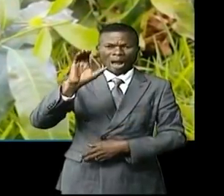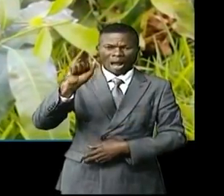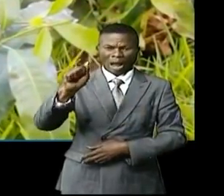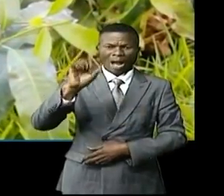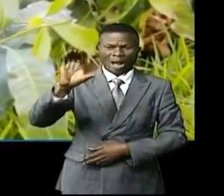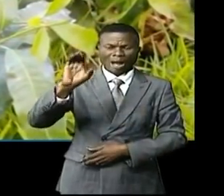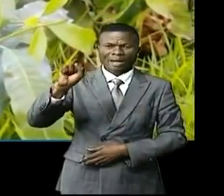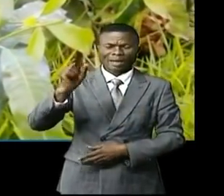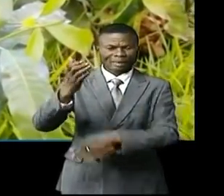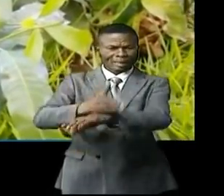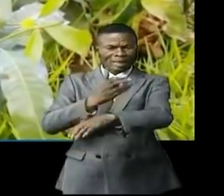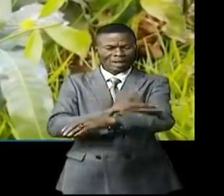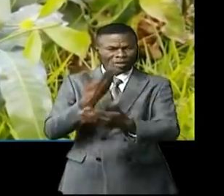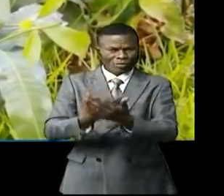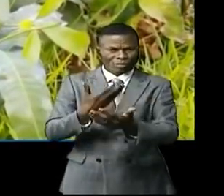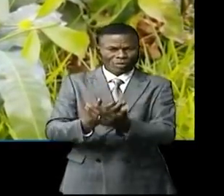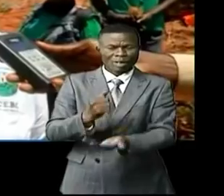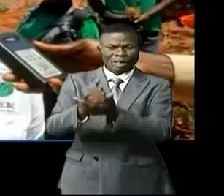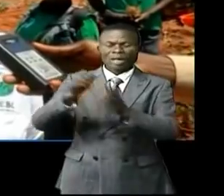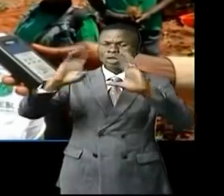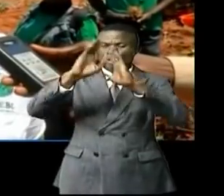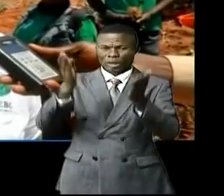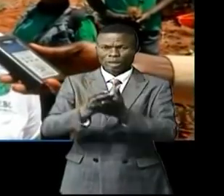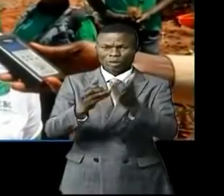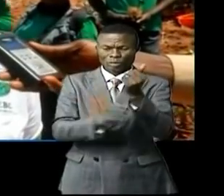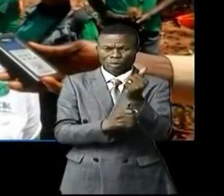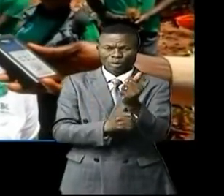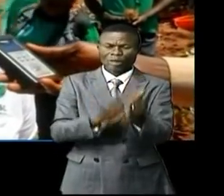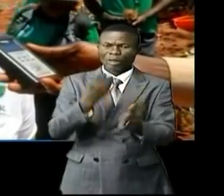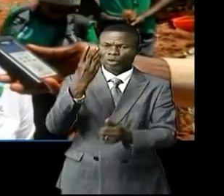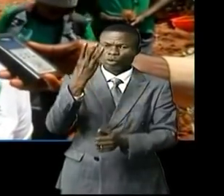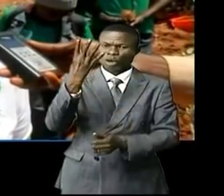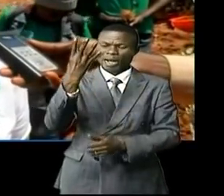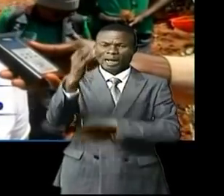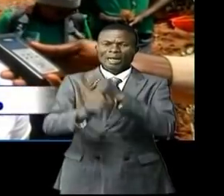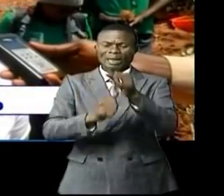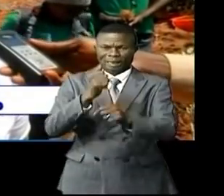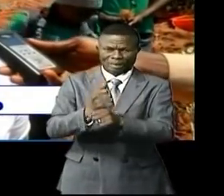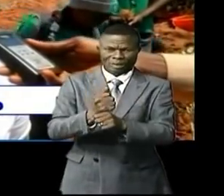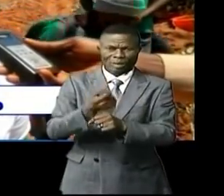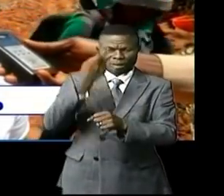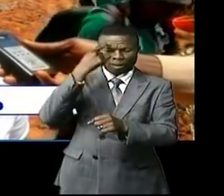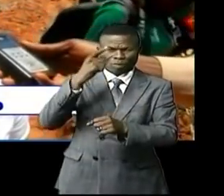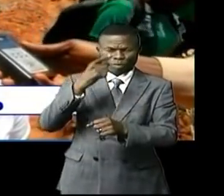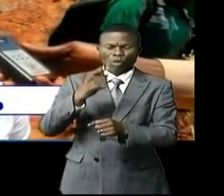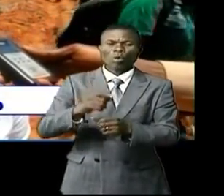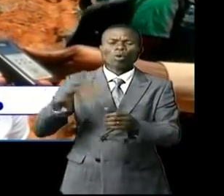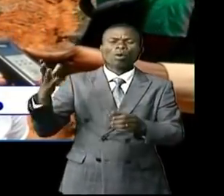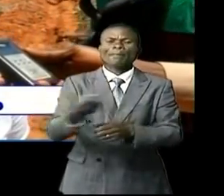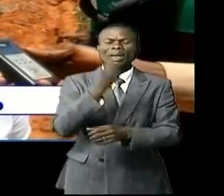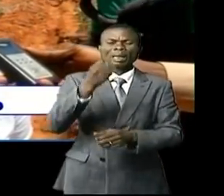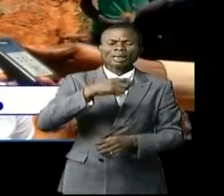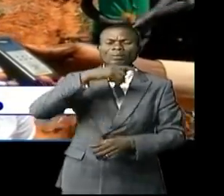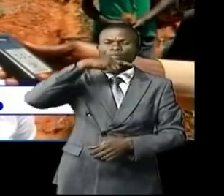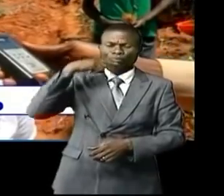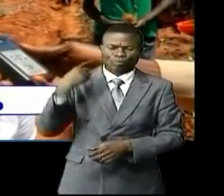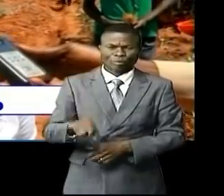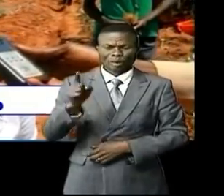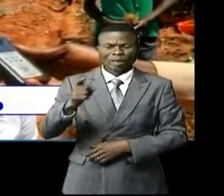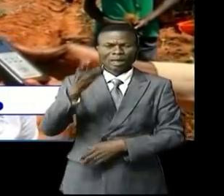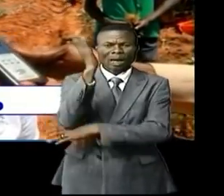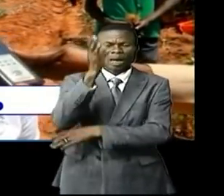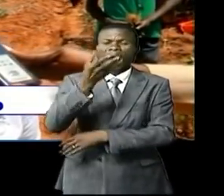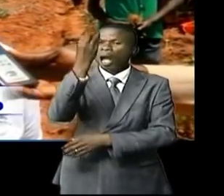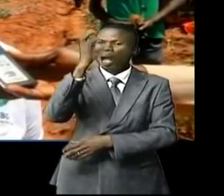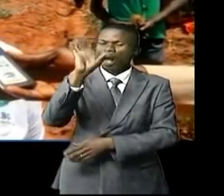croissance rapide et qui vont permettre à la communauté d'ici 3-4 ans à placer des ruches pour collecter les miels. Nous allons planter beaucoup d'arbres fruitiers et les